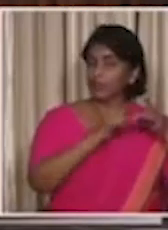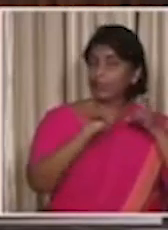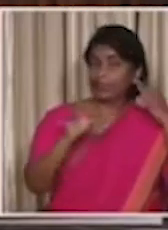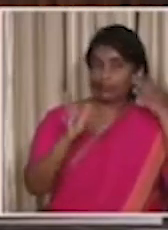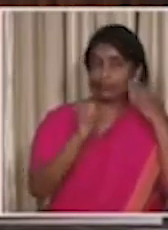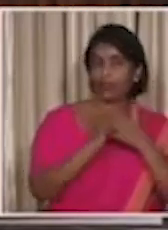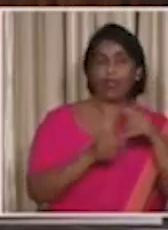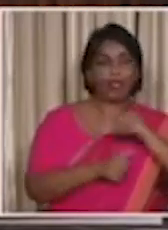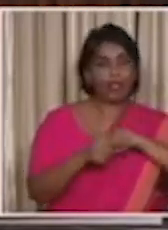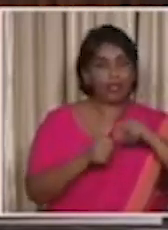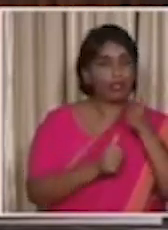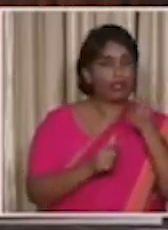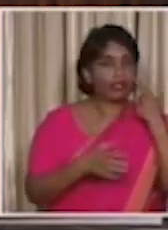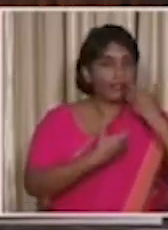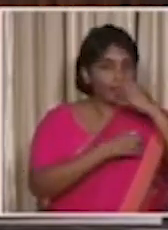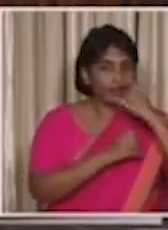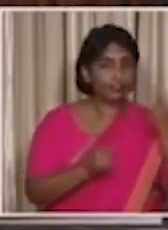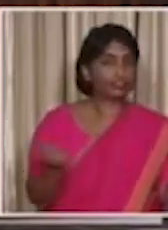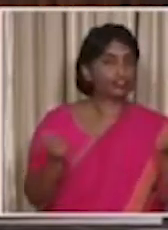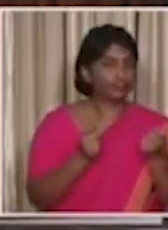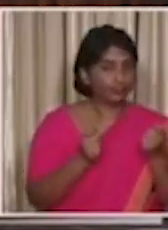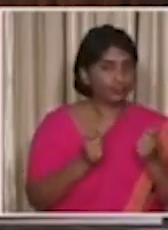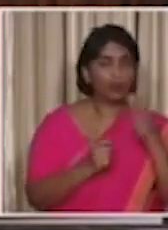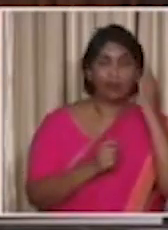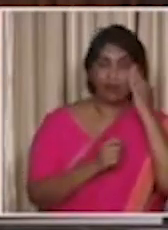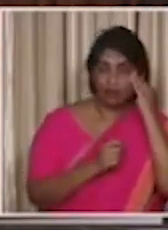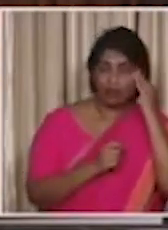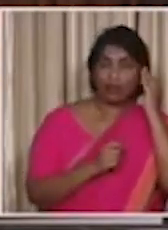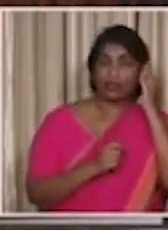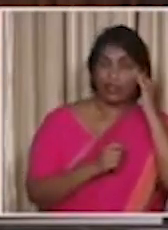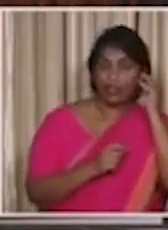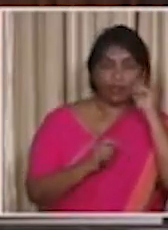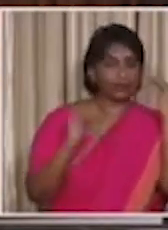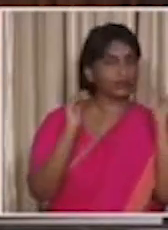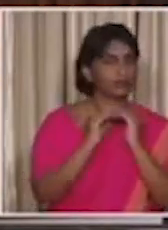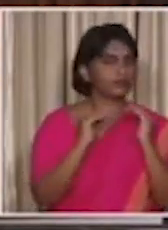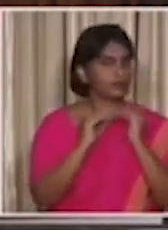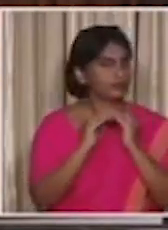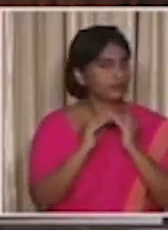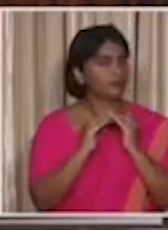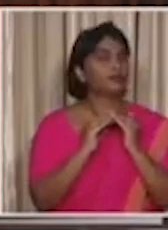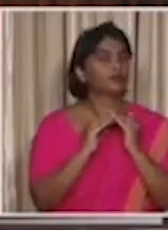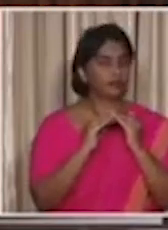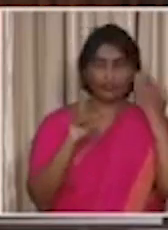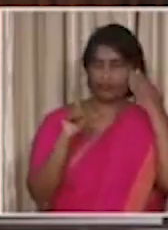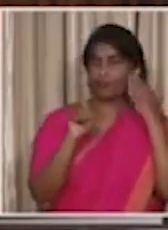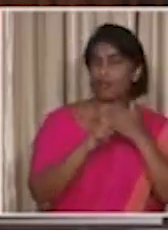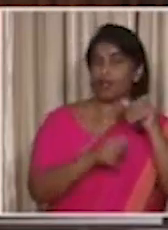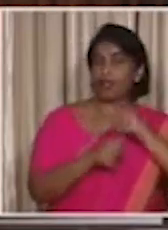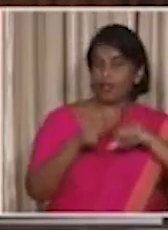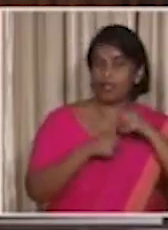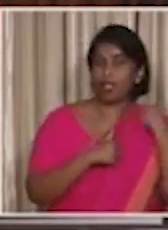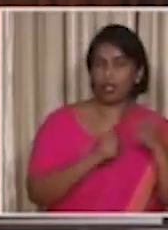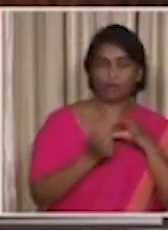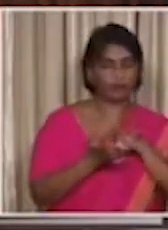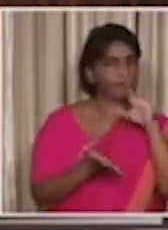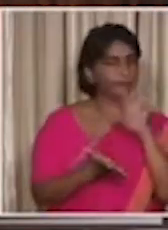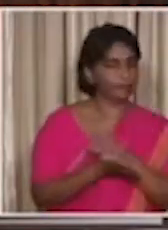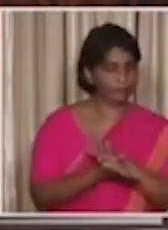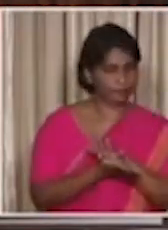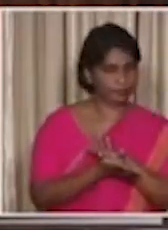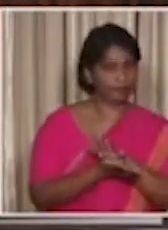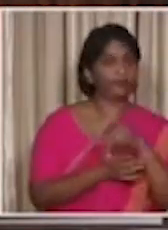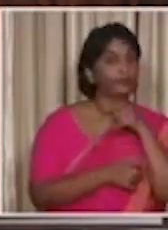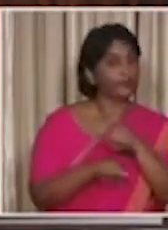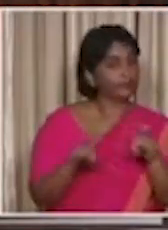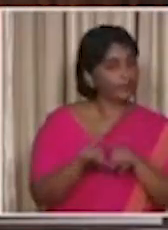ආයතන, ආර්ථික විද්‍යා හා වෙළඳ ආයතන, කාන්තා සහ ස්ත්‍රී පුරුෂ සමාජ භාවය පිළිබඳ ආයතන අපි අලුතින් ස්ථාපිත කරනවා.